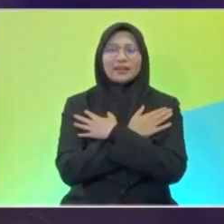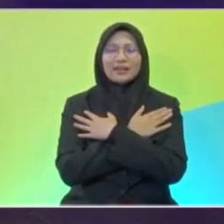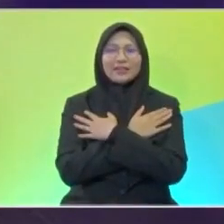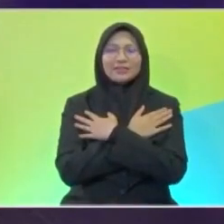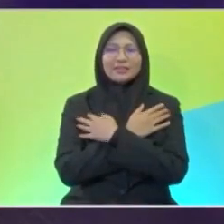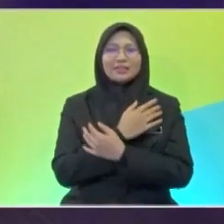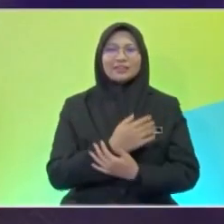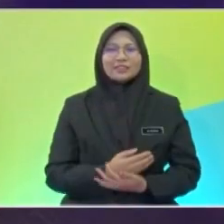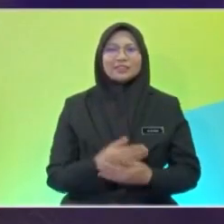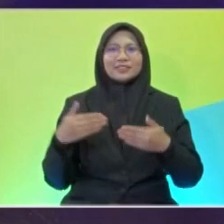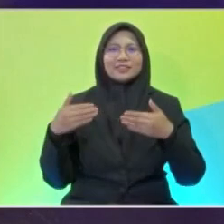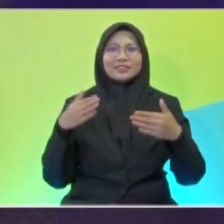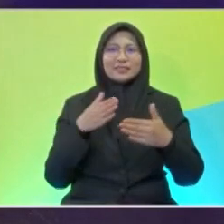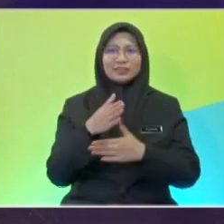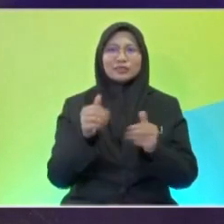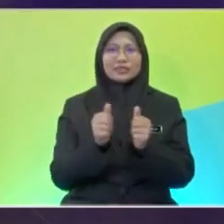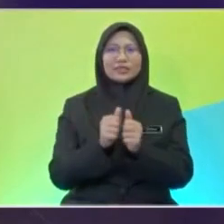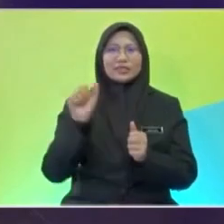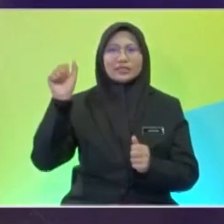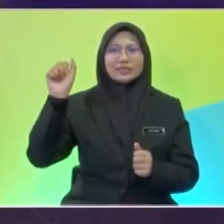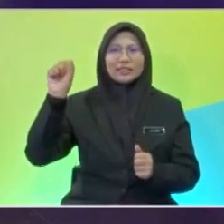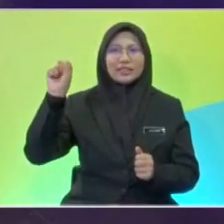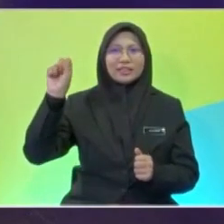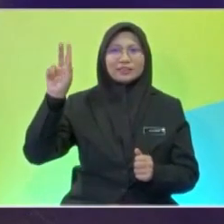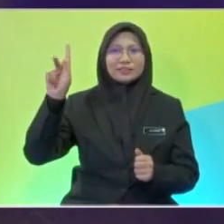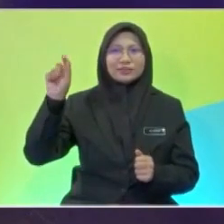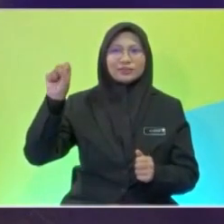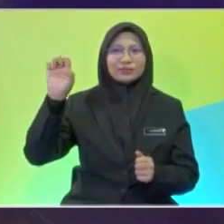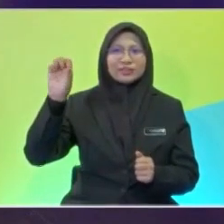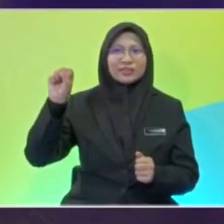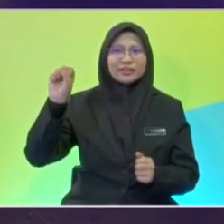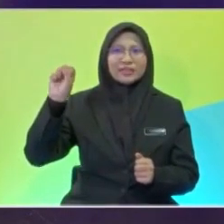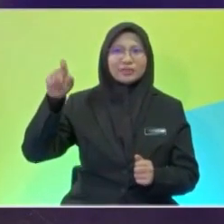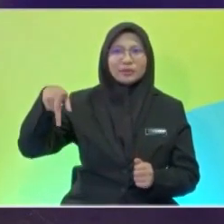terus bersama kami di sukses SPM 2022 pencurian